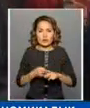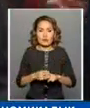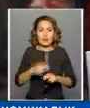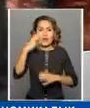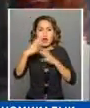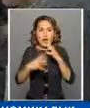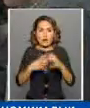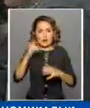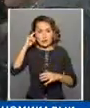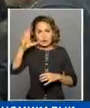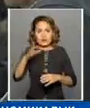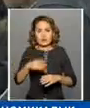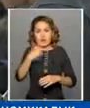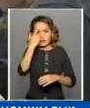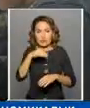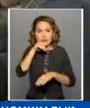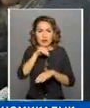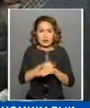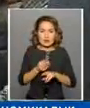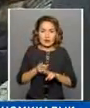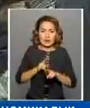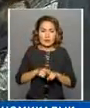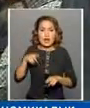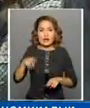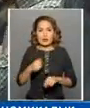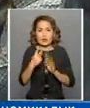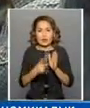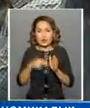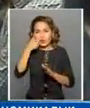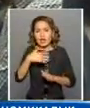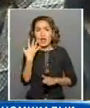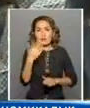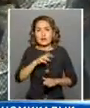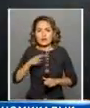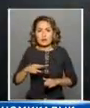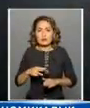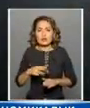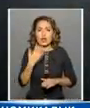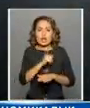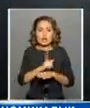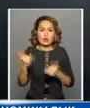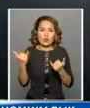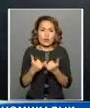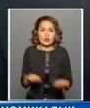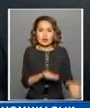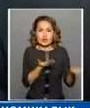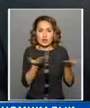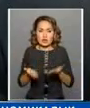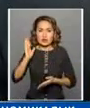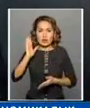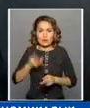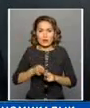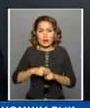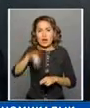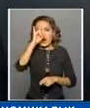күллі әлемге тағы бір рет дәлелдеді. 2017 жылы өтетін бұл тойға 5 миллионға жуық шетелдік қонақ келеді деп күтілуде. Бұл